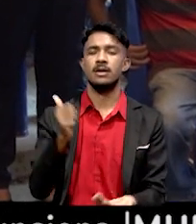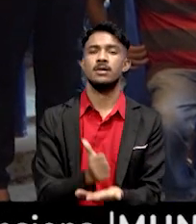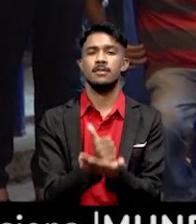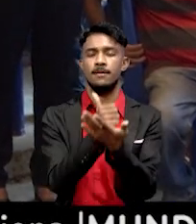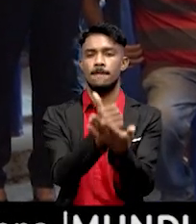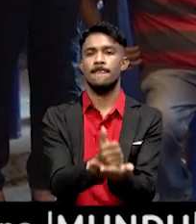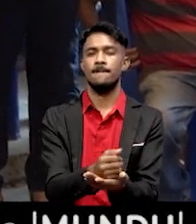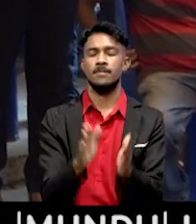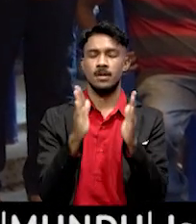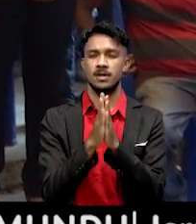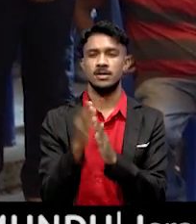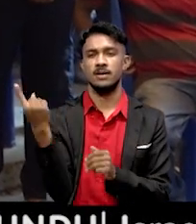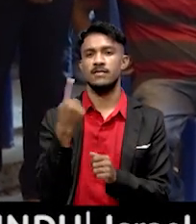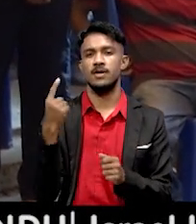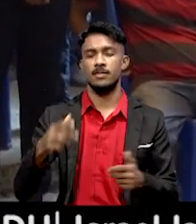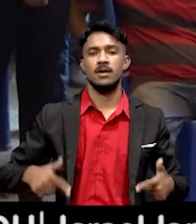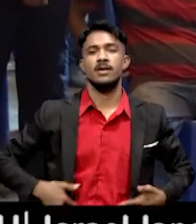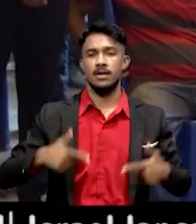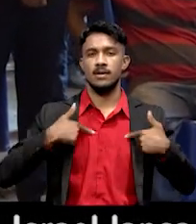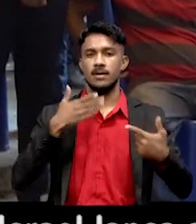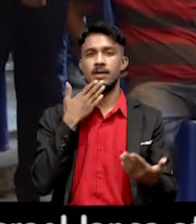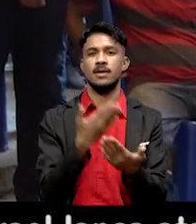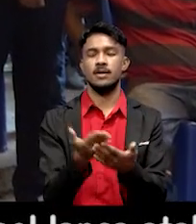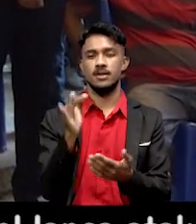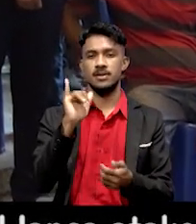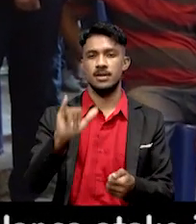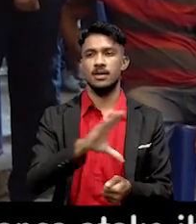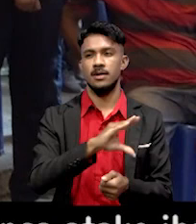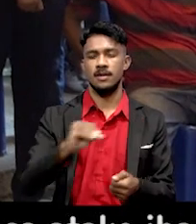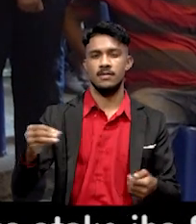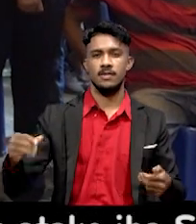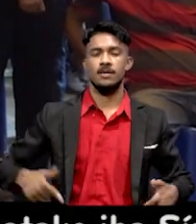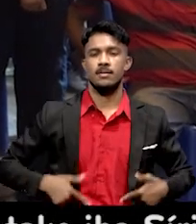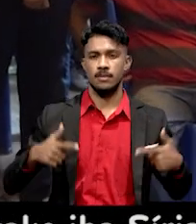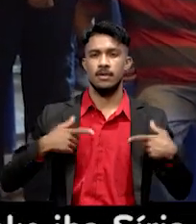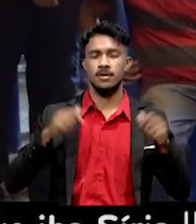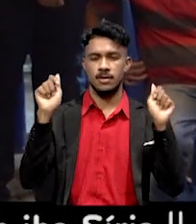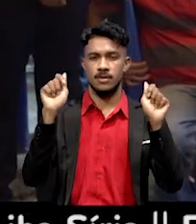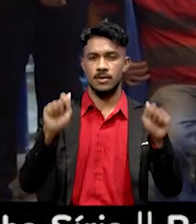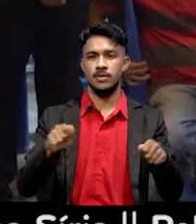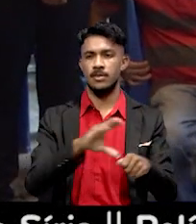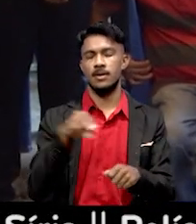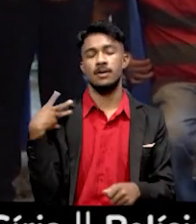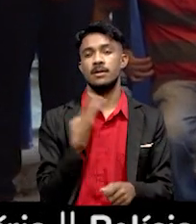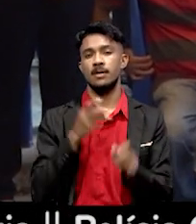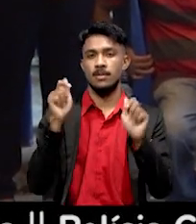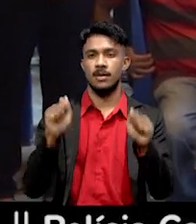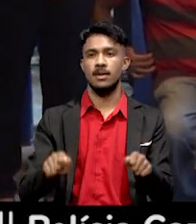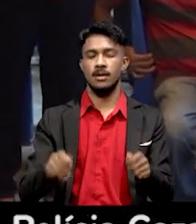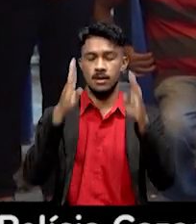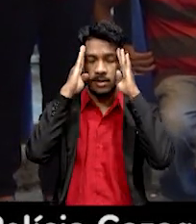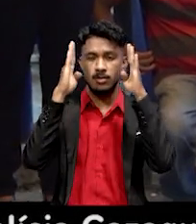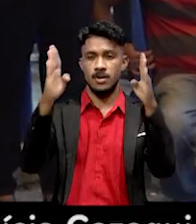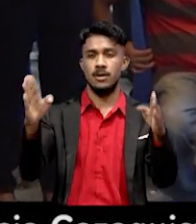sira nisi dia. Masira, Nimuris, Muri Nune, Ita Bele, Tau Mata, Lolo